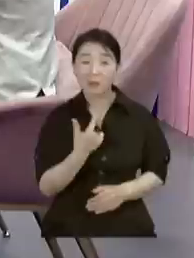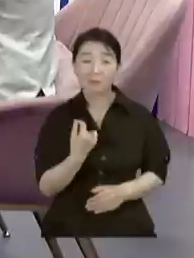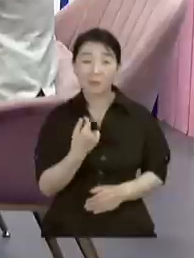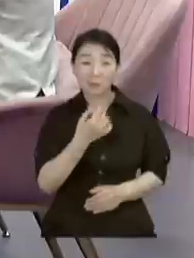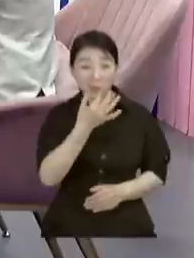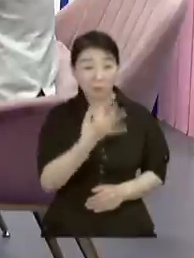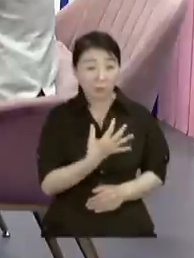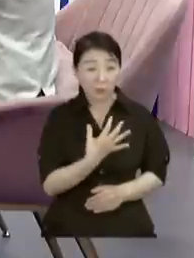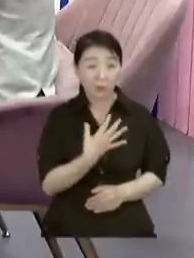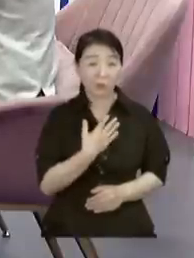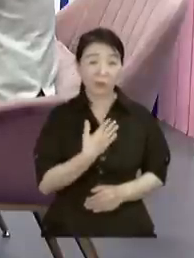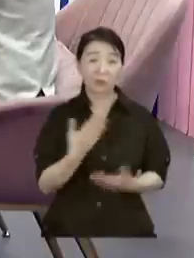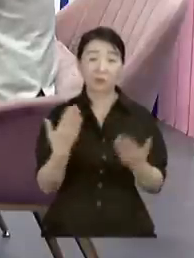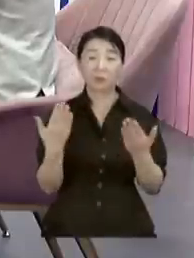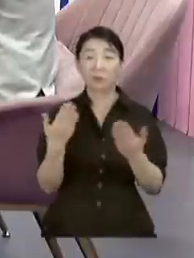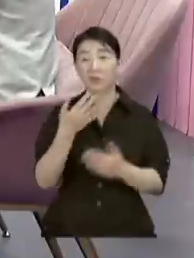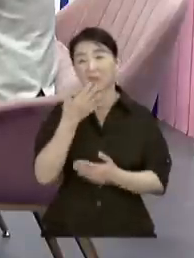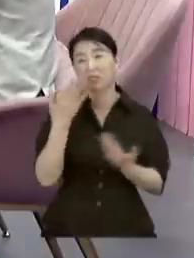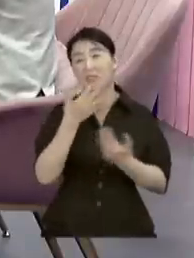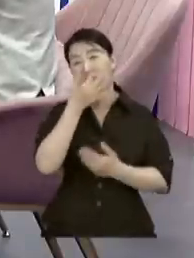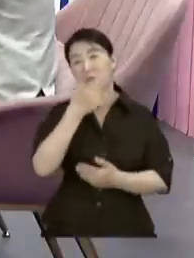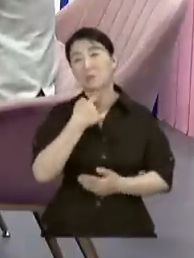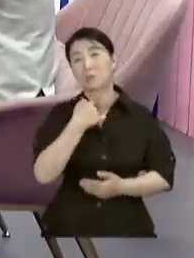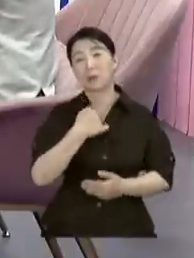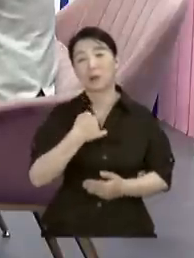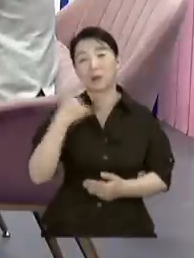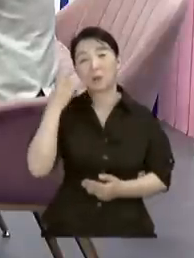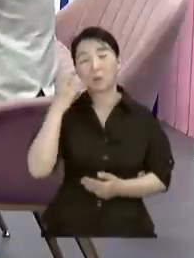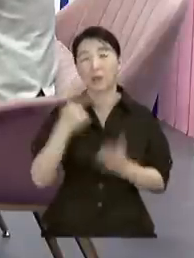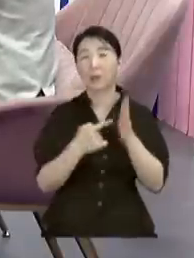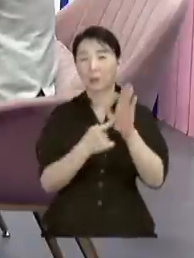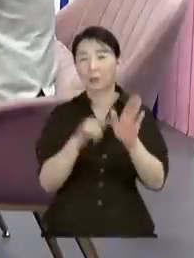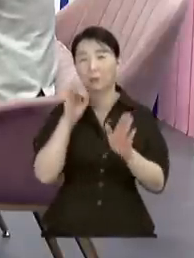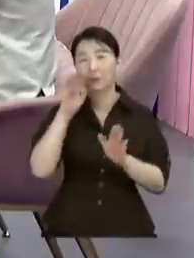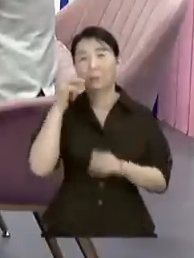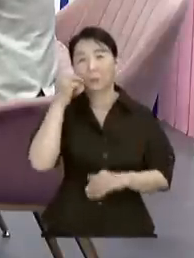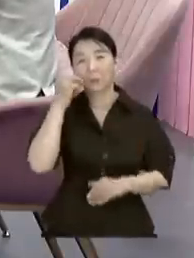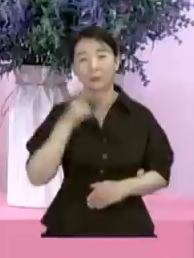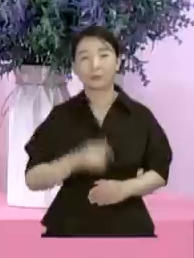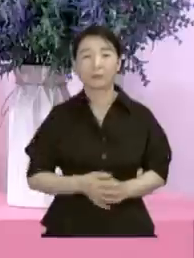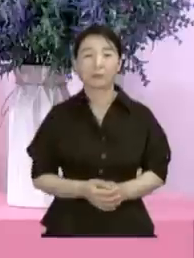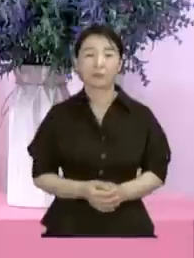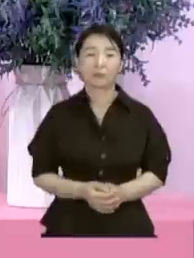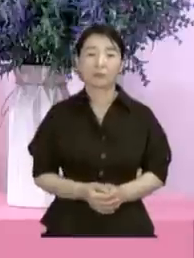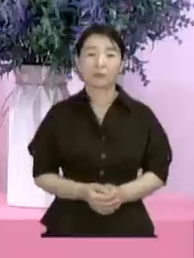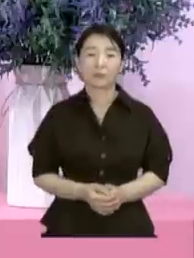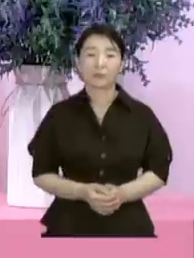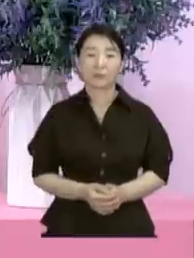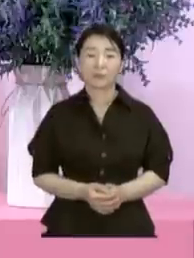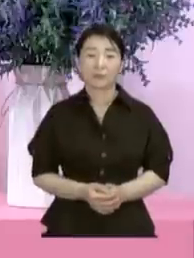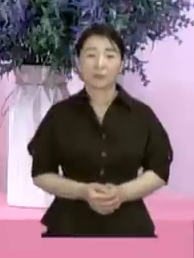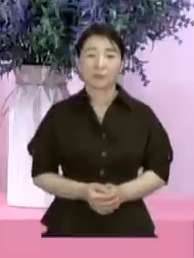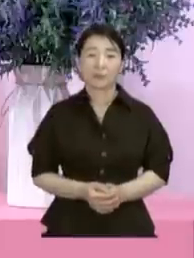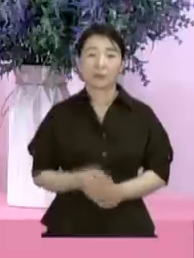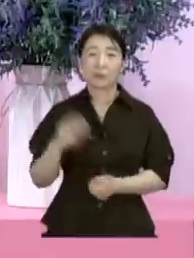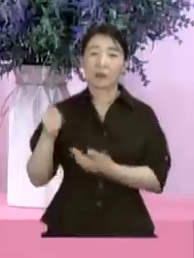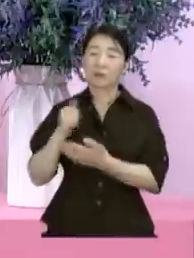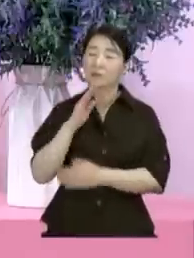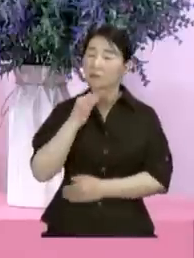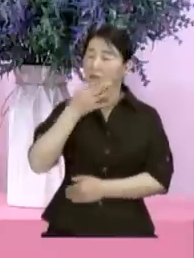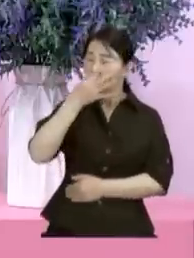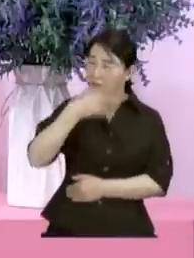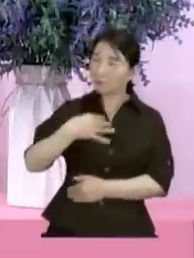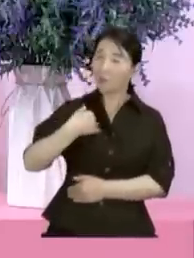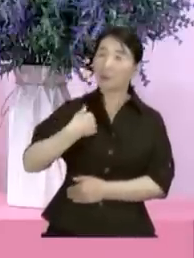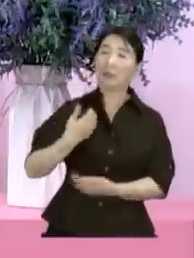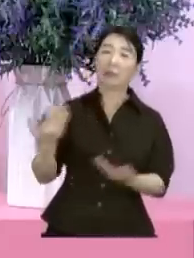힘드셨어요? 예, 힘든 일이 좀 있었어요. 뭐 이게 공개나 얘기할 수는 없지만, 아 그래서 정말 하나님 정말 힘들어요. 저